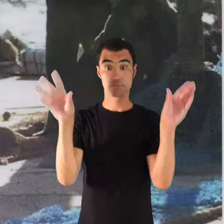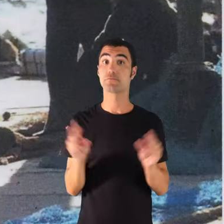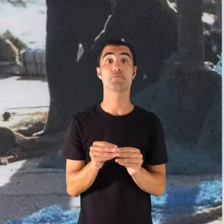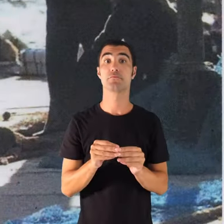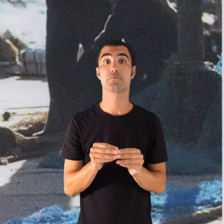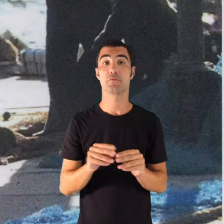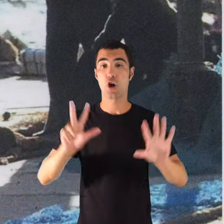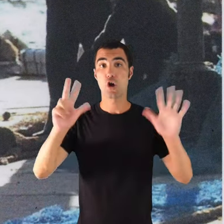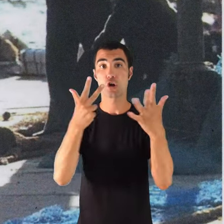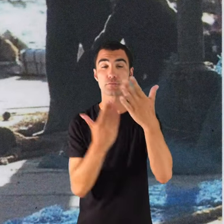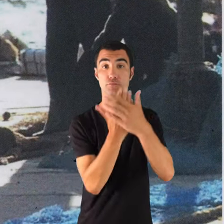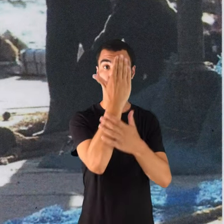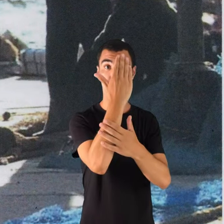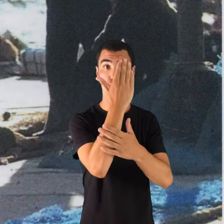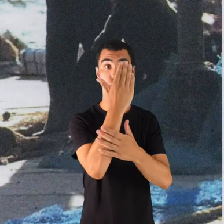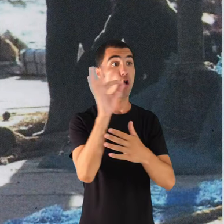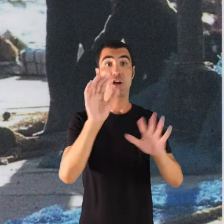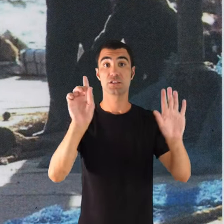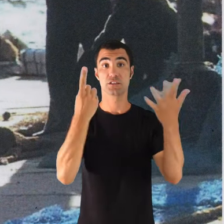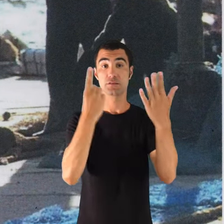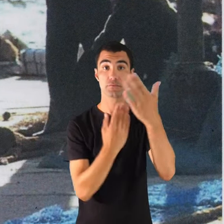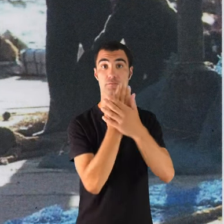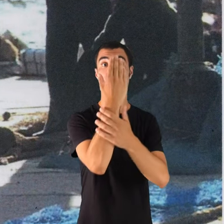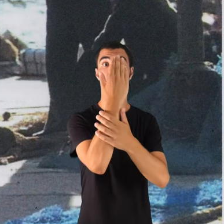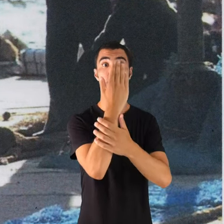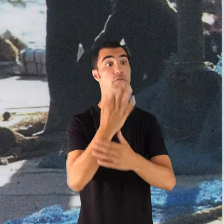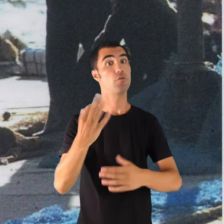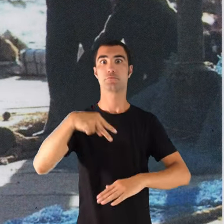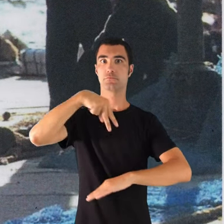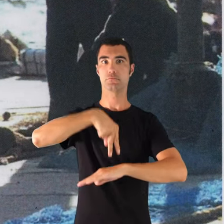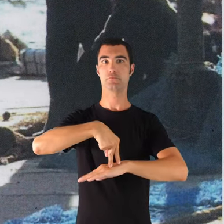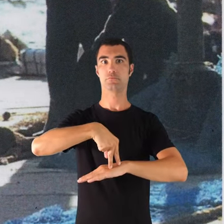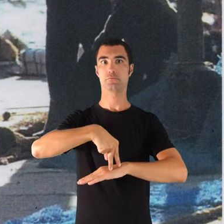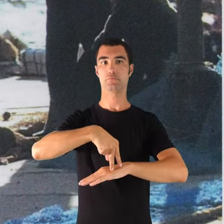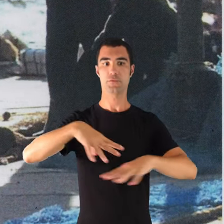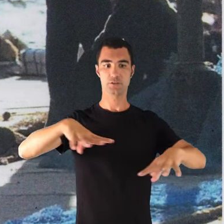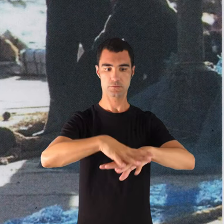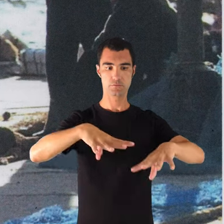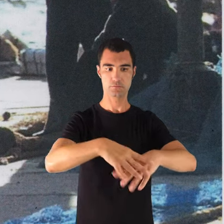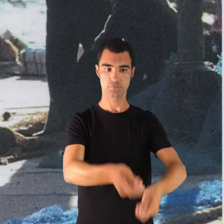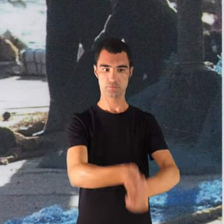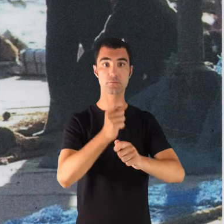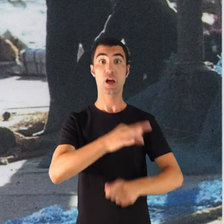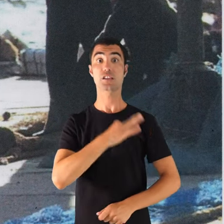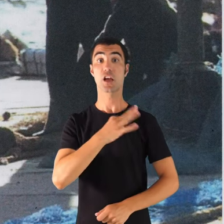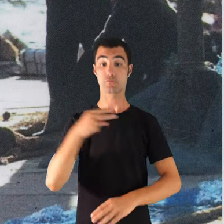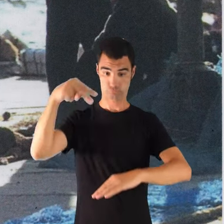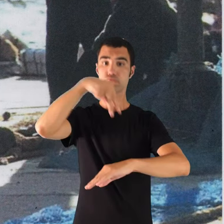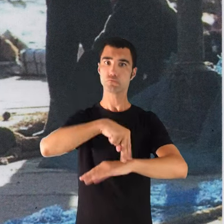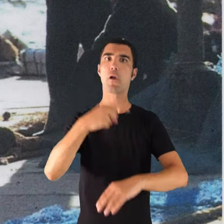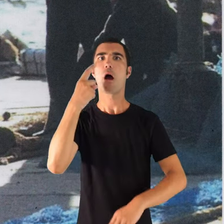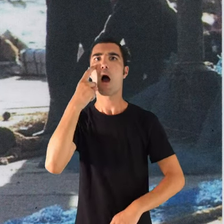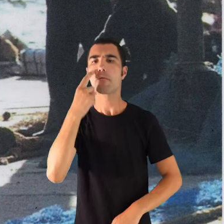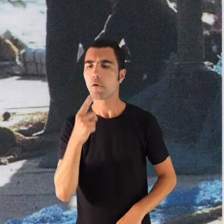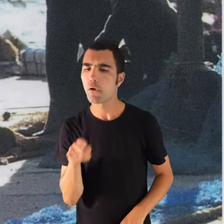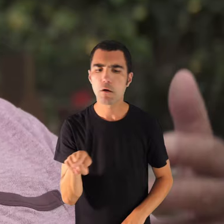a les 8 de matí o això, a les 6 de matí, per ser puestos per anar a llevar les xerxes amb el senyor, perquè el senyor havia de venir per veure